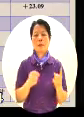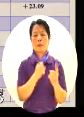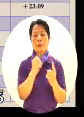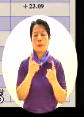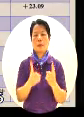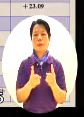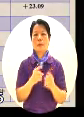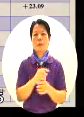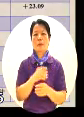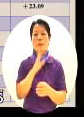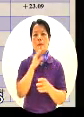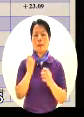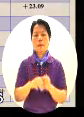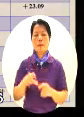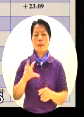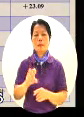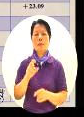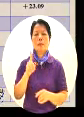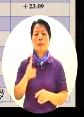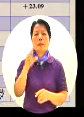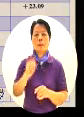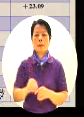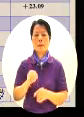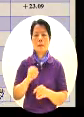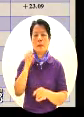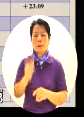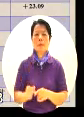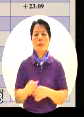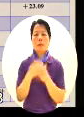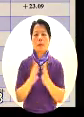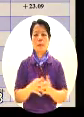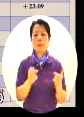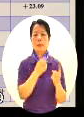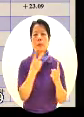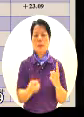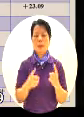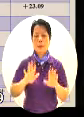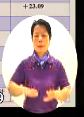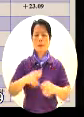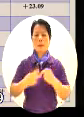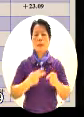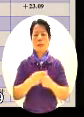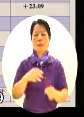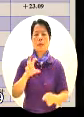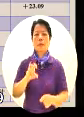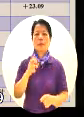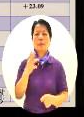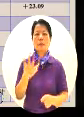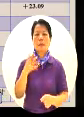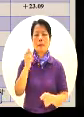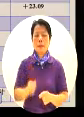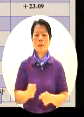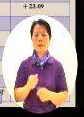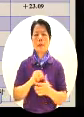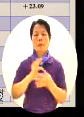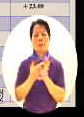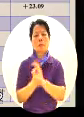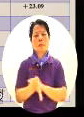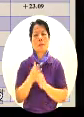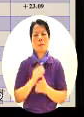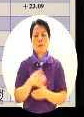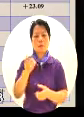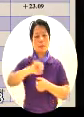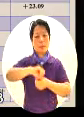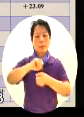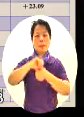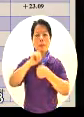100年度哈是81亿哈，啊102年哈就是今年88亿，啊为什么会当讲增